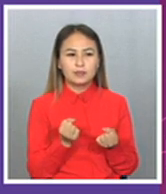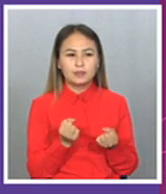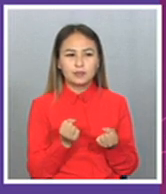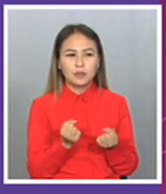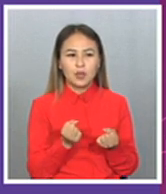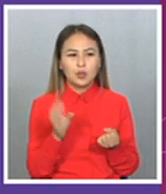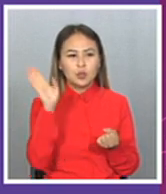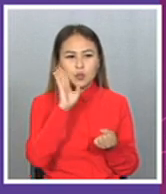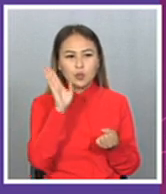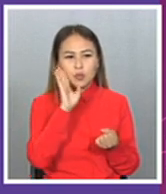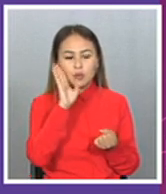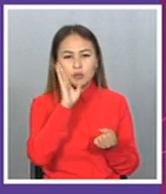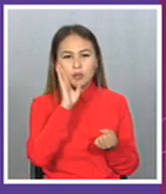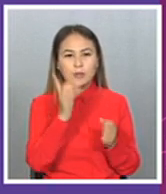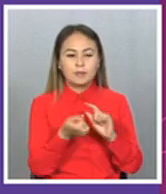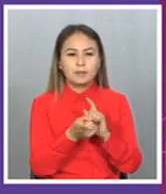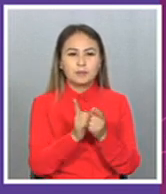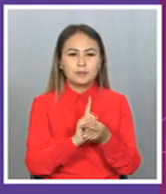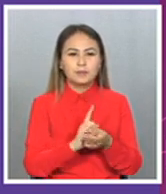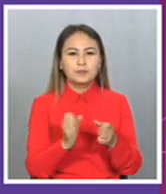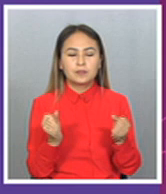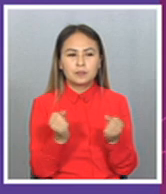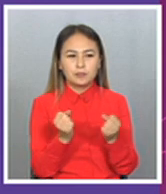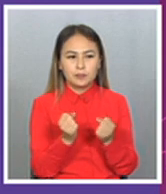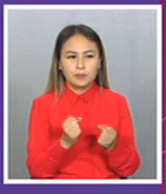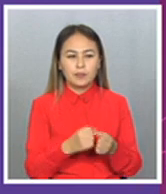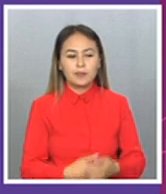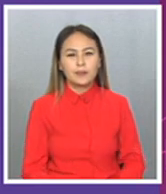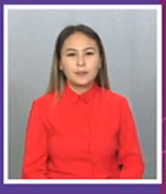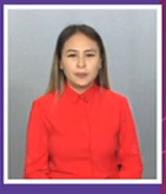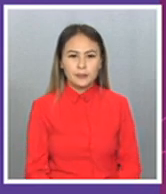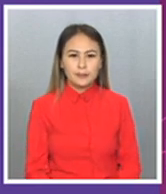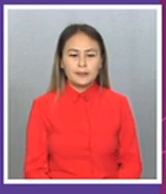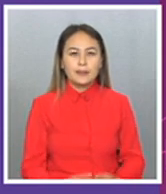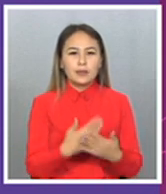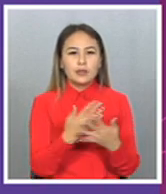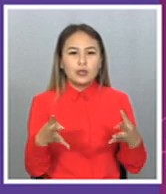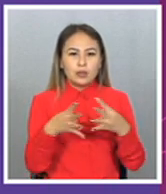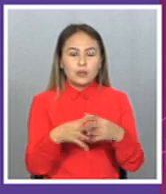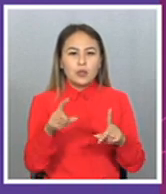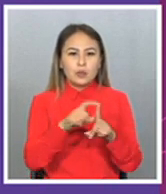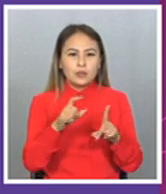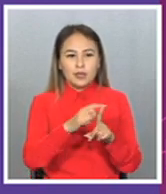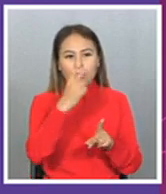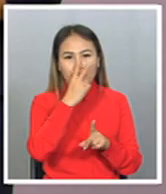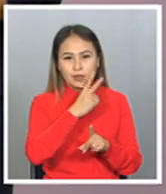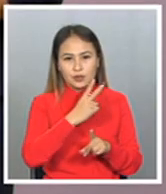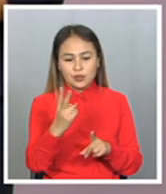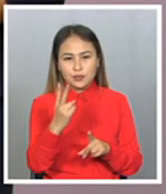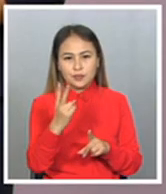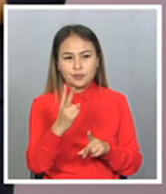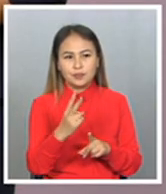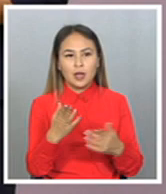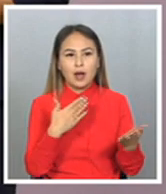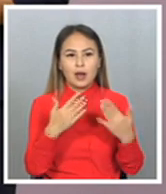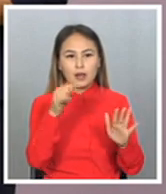су қата бастады. Балалар, осы құрмала сөйлемдерге қарайықшы.